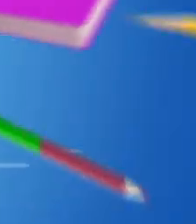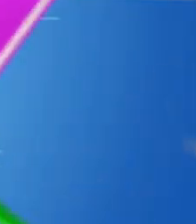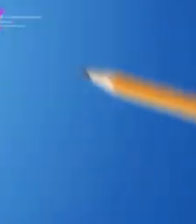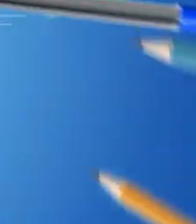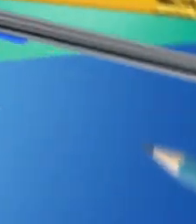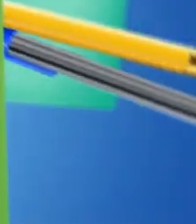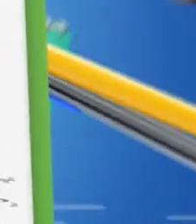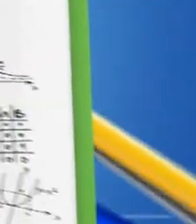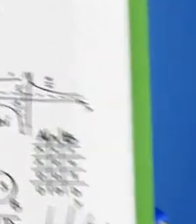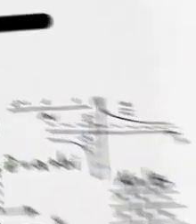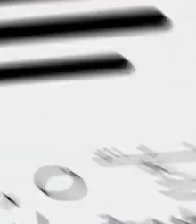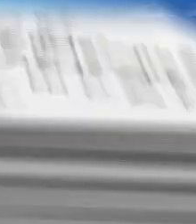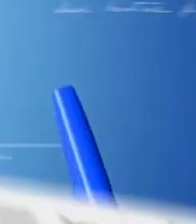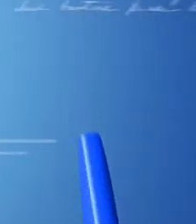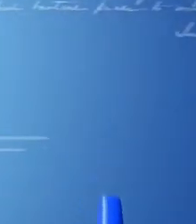Muzica